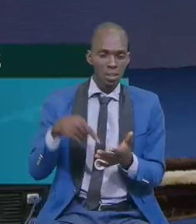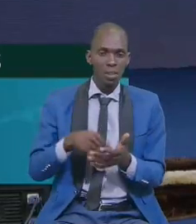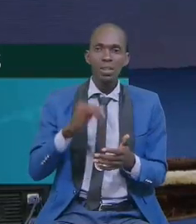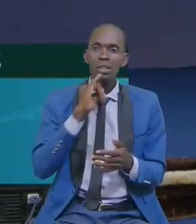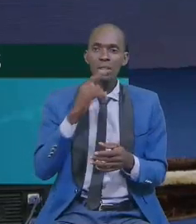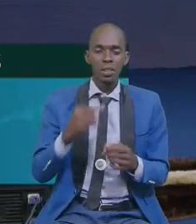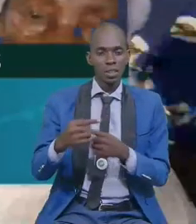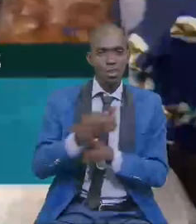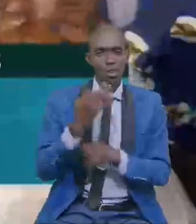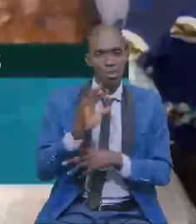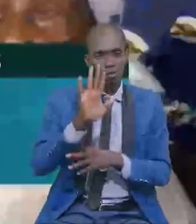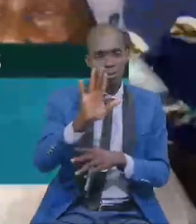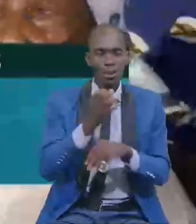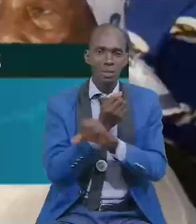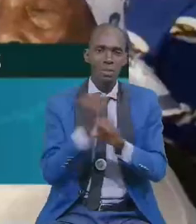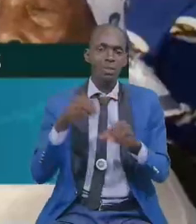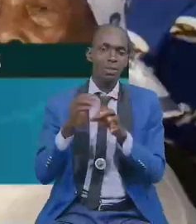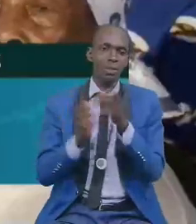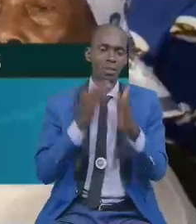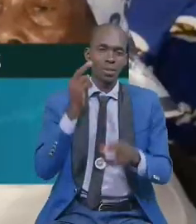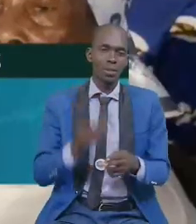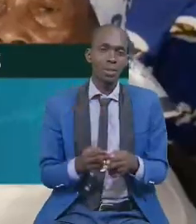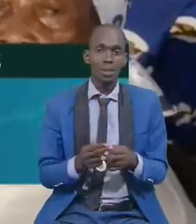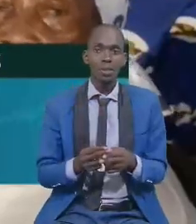voici le jour de ton salut.